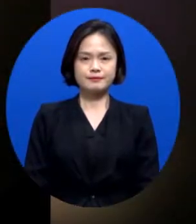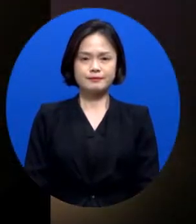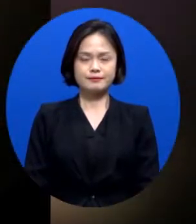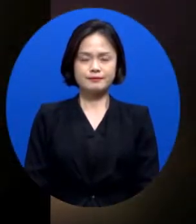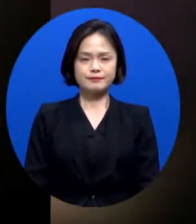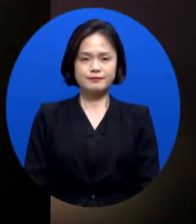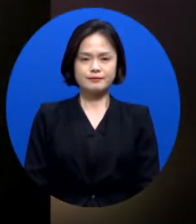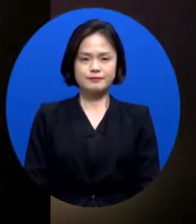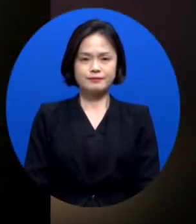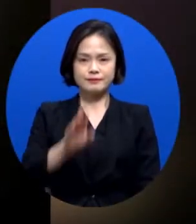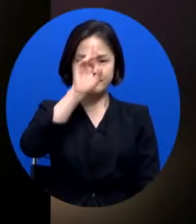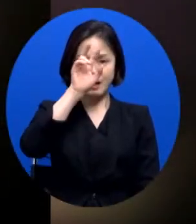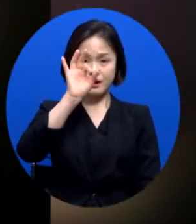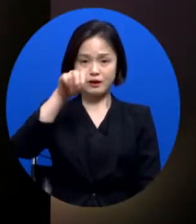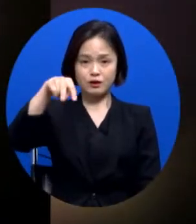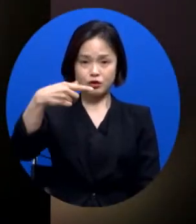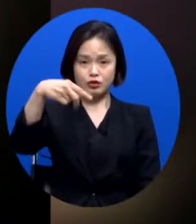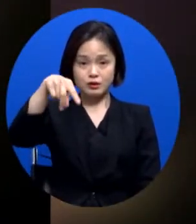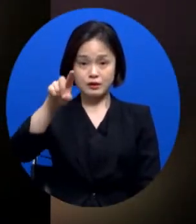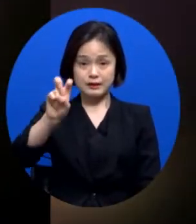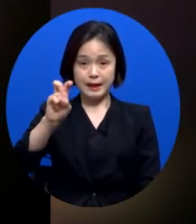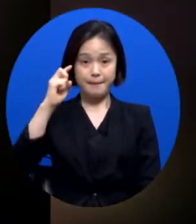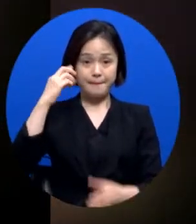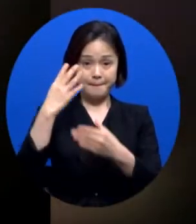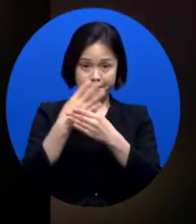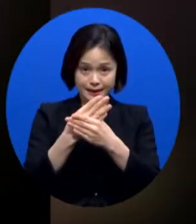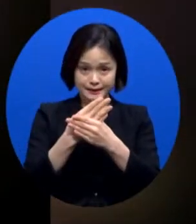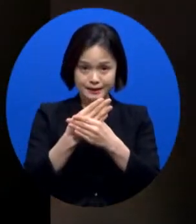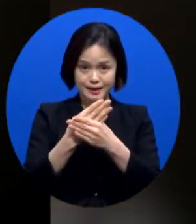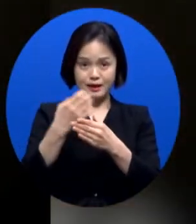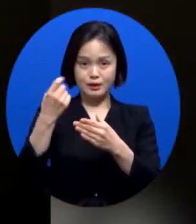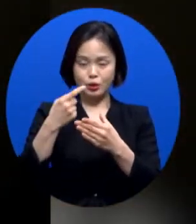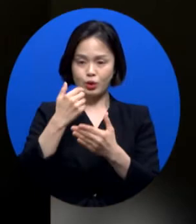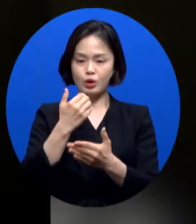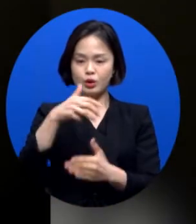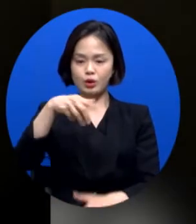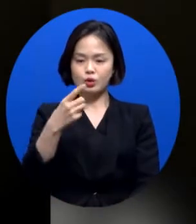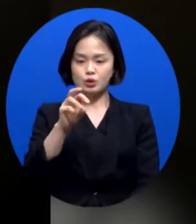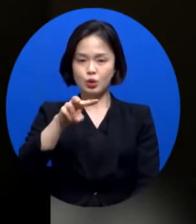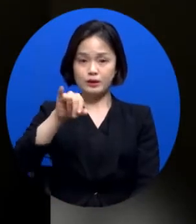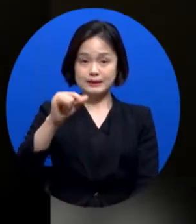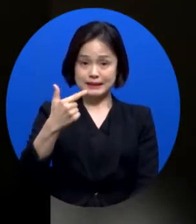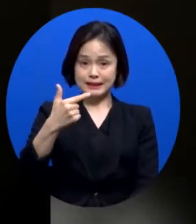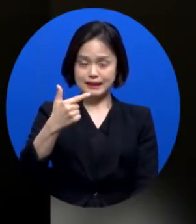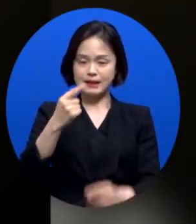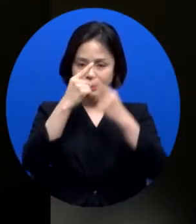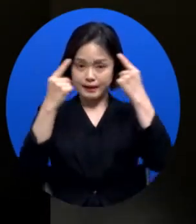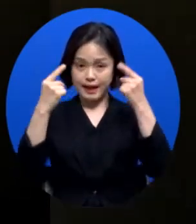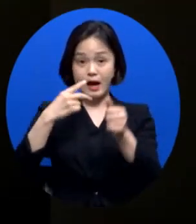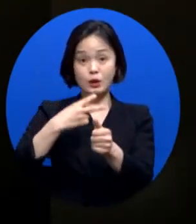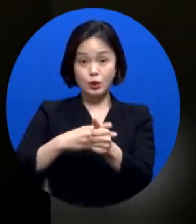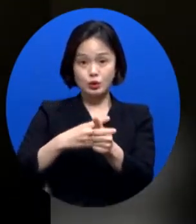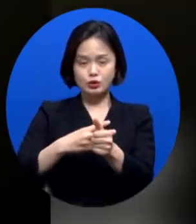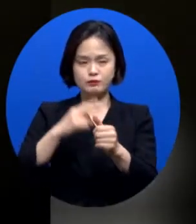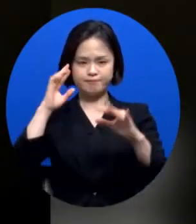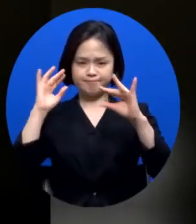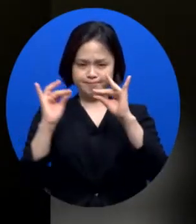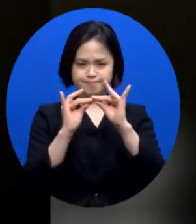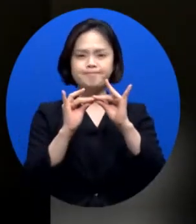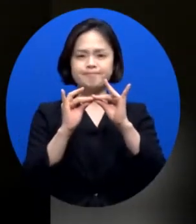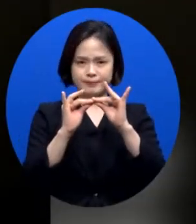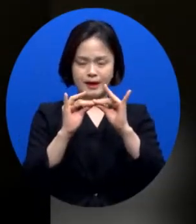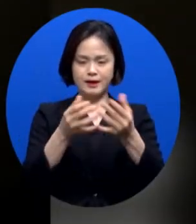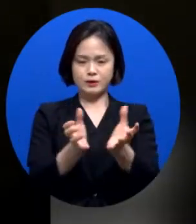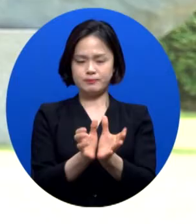각자 박윤선 박사 를 중심으로 대다수 총신대 신대원 교수들이 교회 갱신에 뜻을 함께 하면서